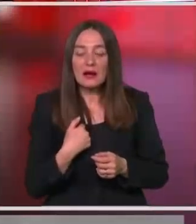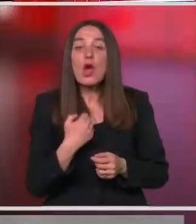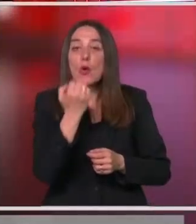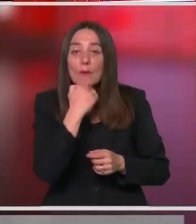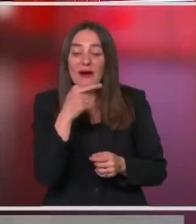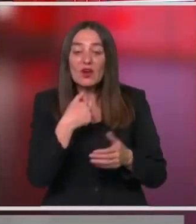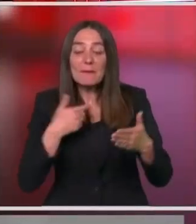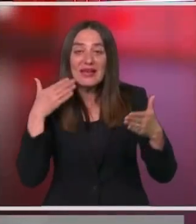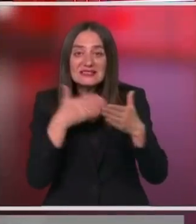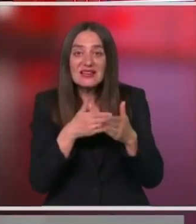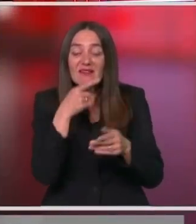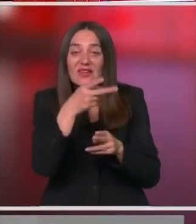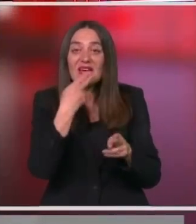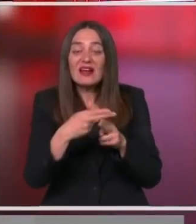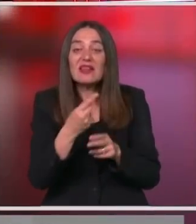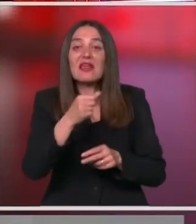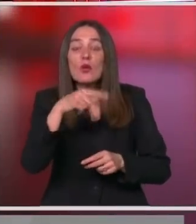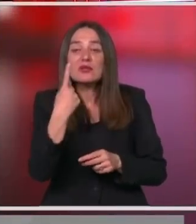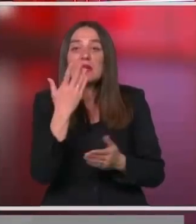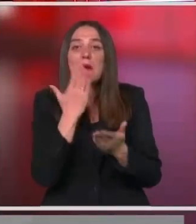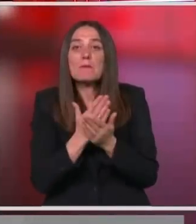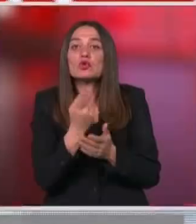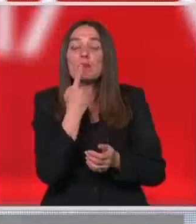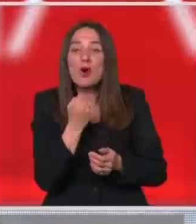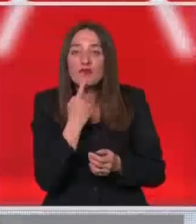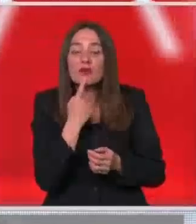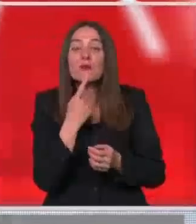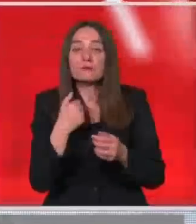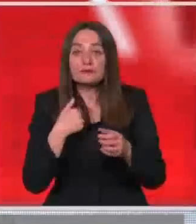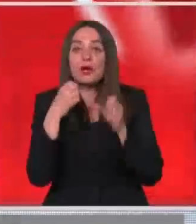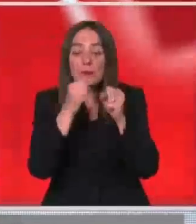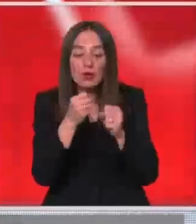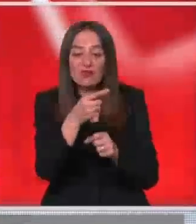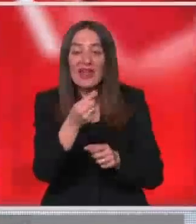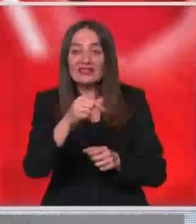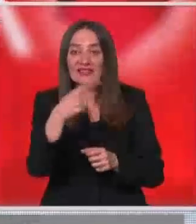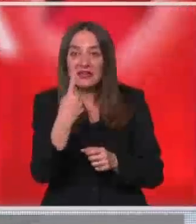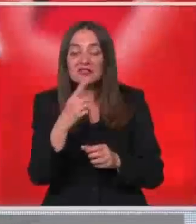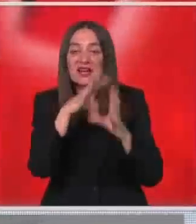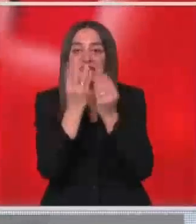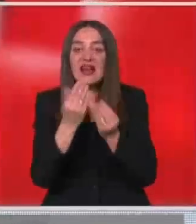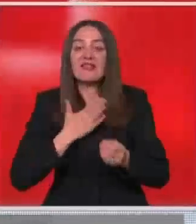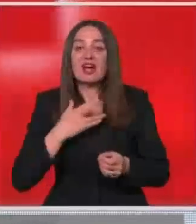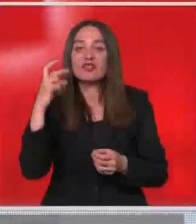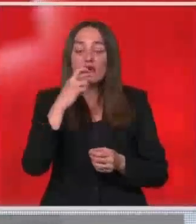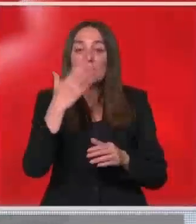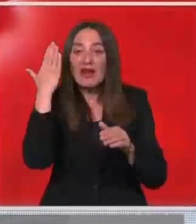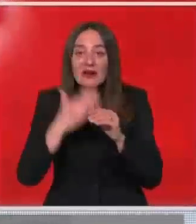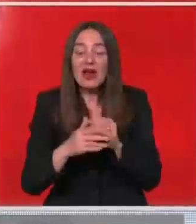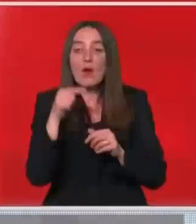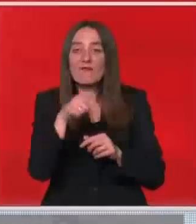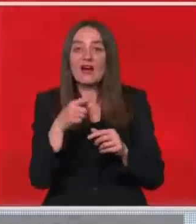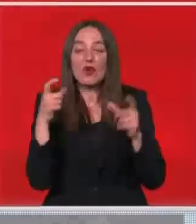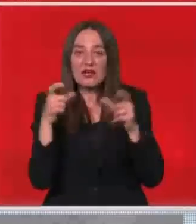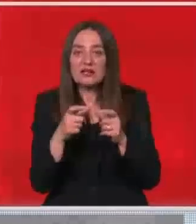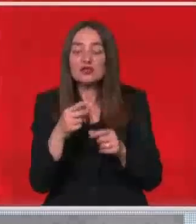nam je cilj da ti krediti u dinarima budu povoljni, jer podržavamo tu dinarizaciju cele naše ekonomije. Na kraju krajeva, u ovakvoj